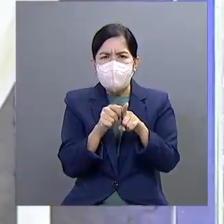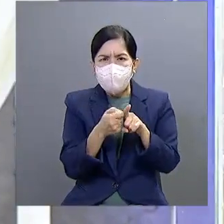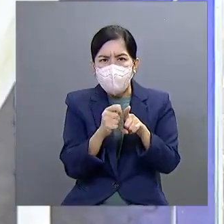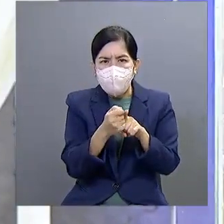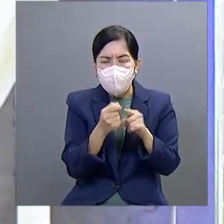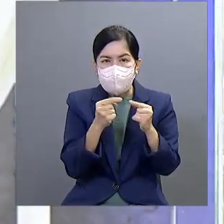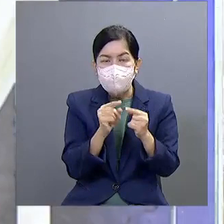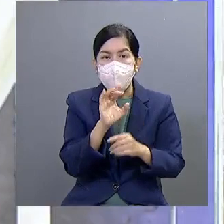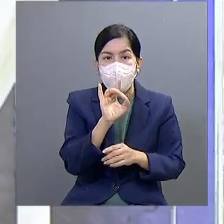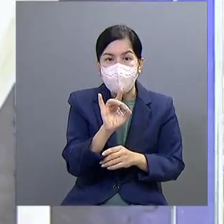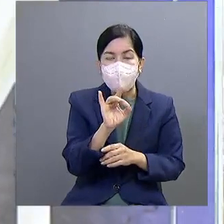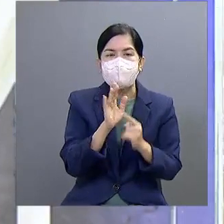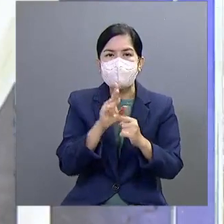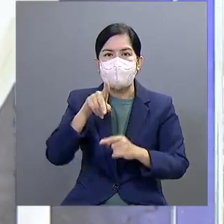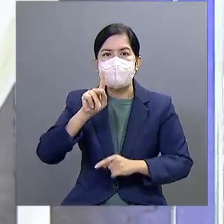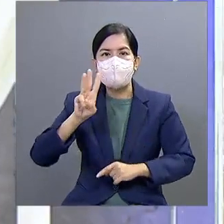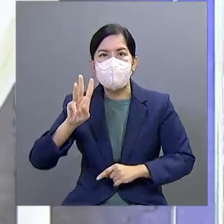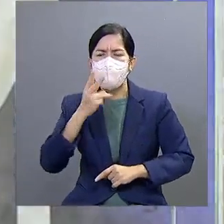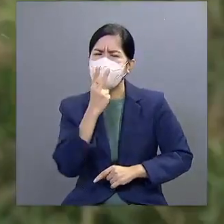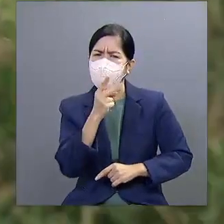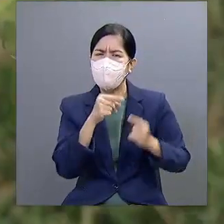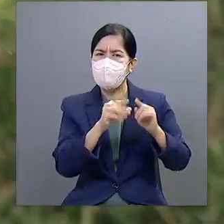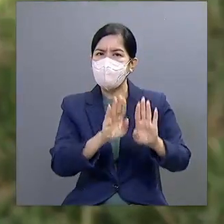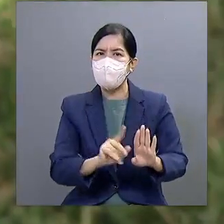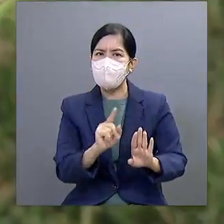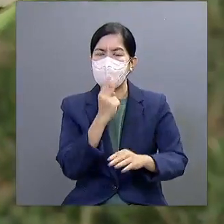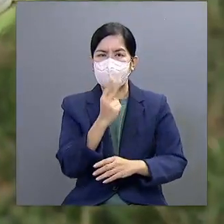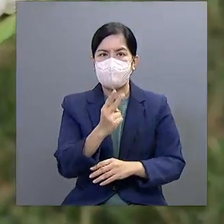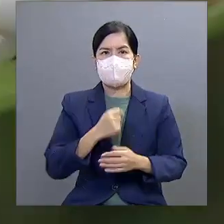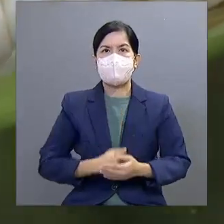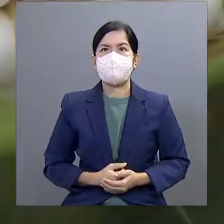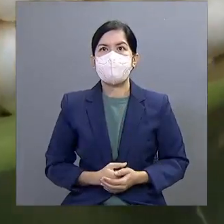ามด้วยนะครับเอาไปดูกันหน่อยครับ8แถวเป็นยังไ